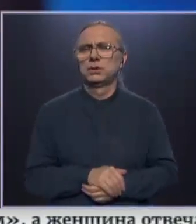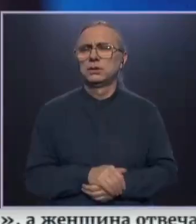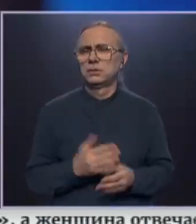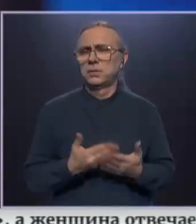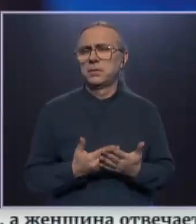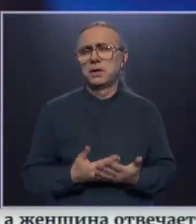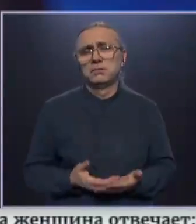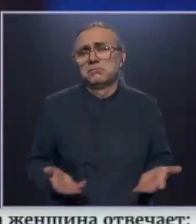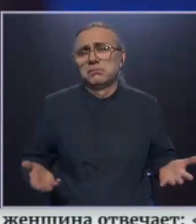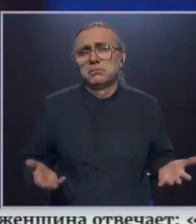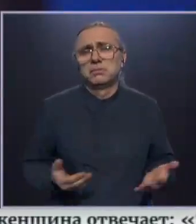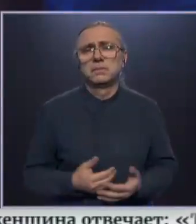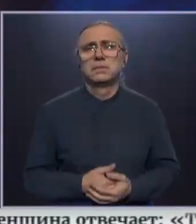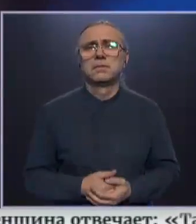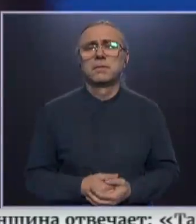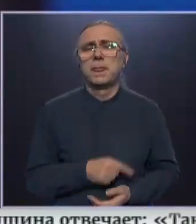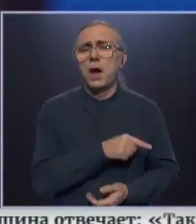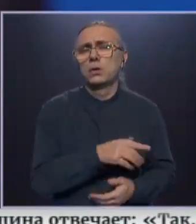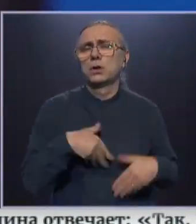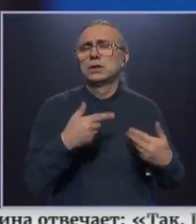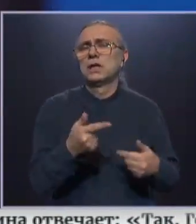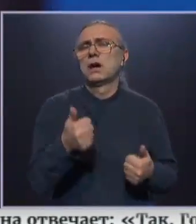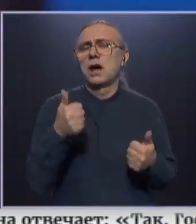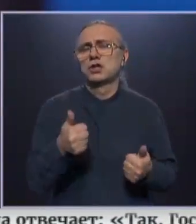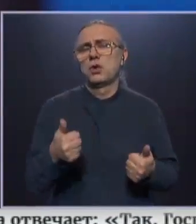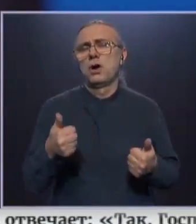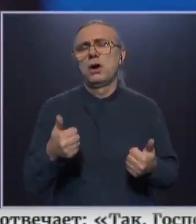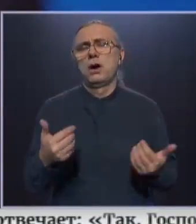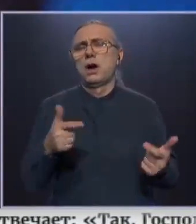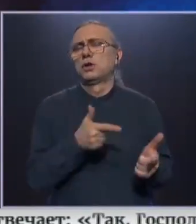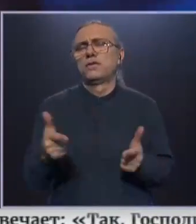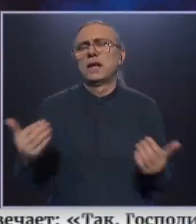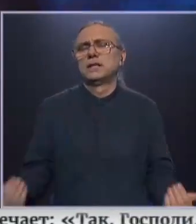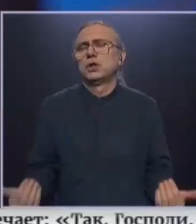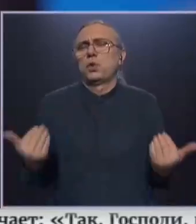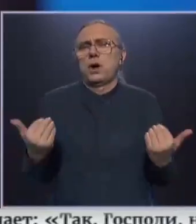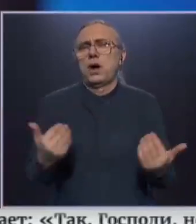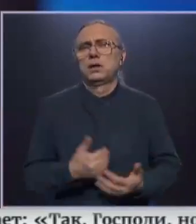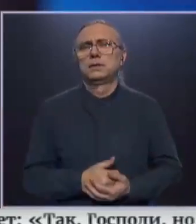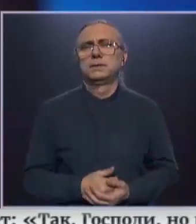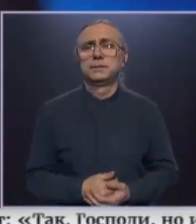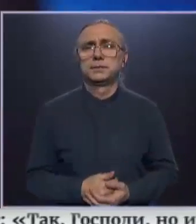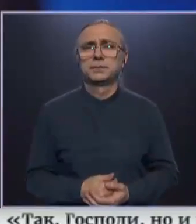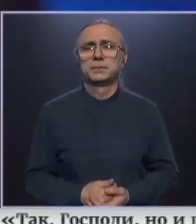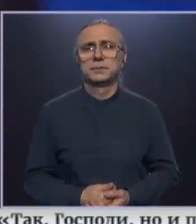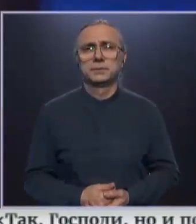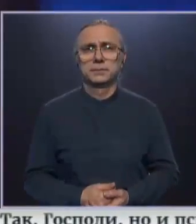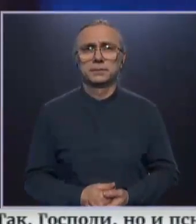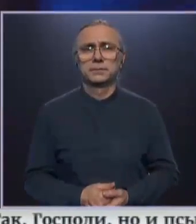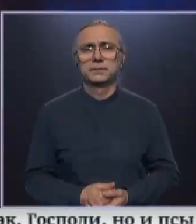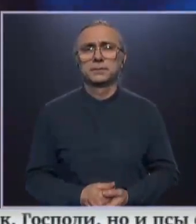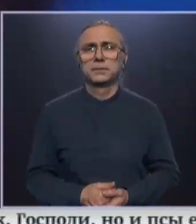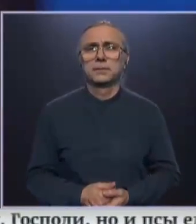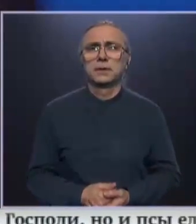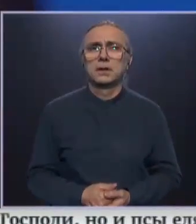Вот, угу. И он там готов ее на руках носить, но не всегда готов. Ей скандал не может закатить, ну, значит, пожалуйста,